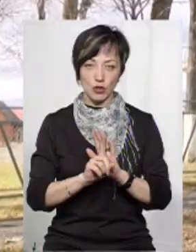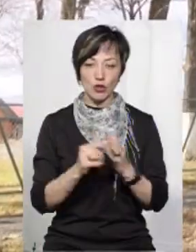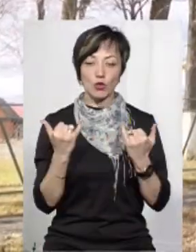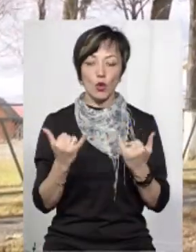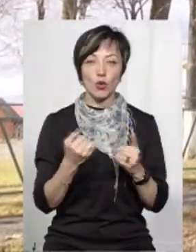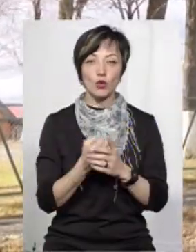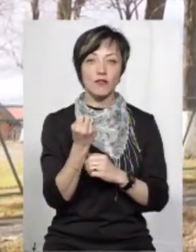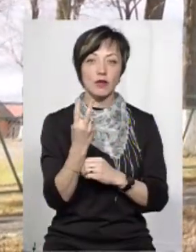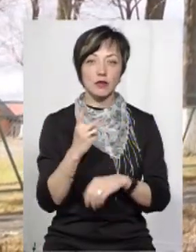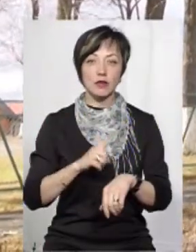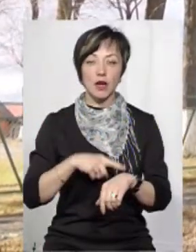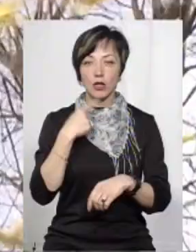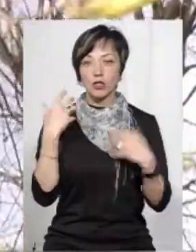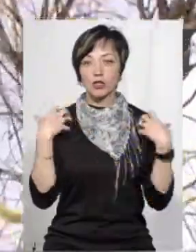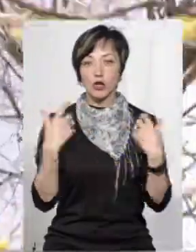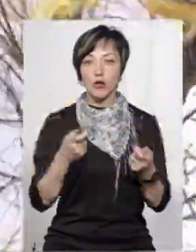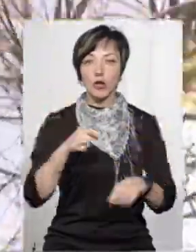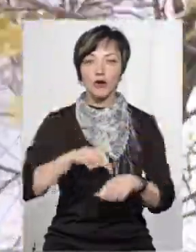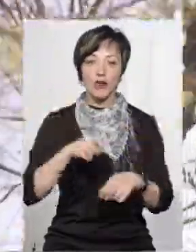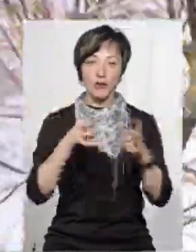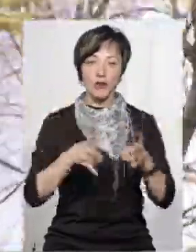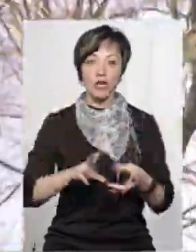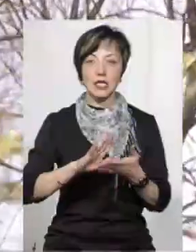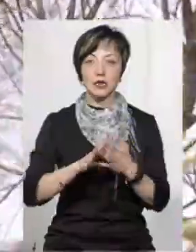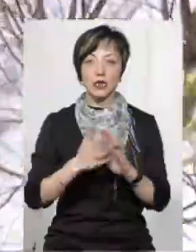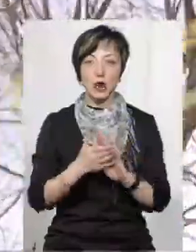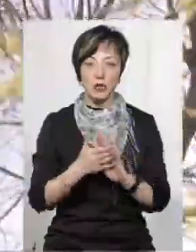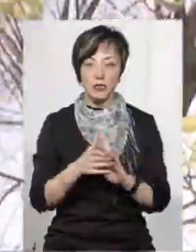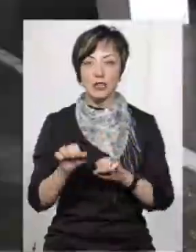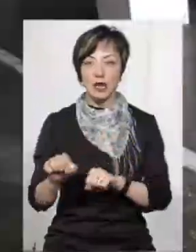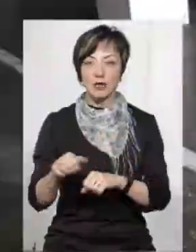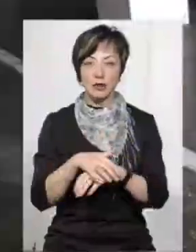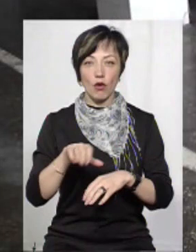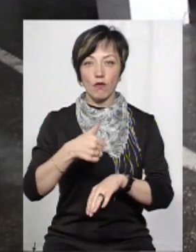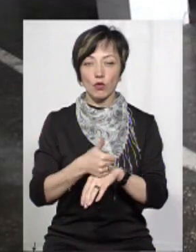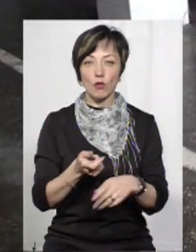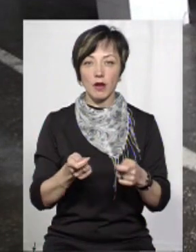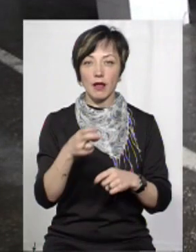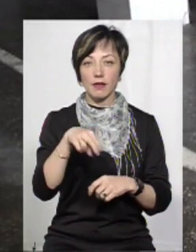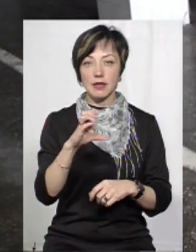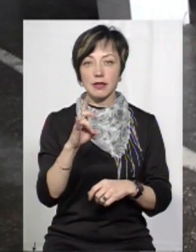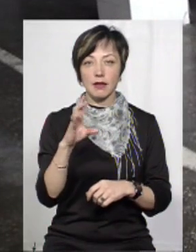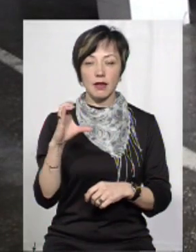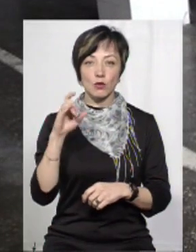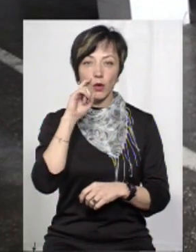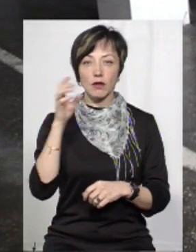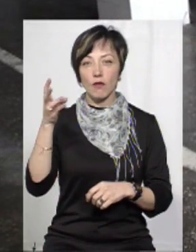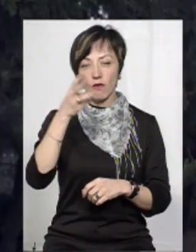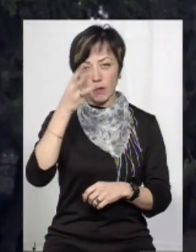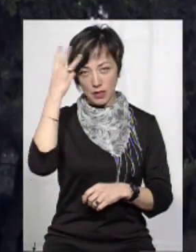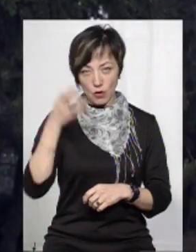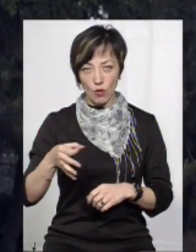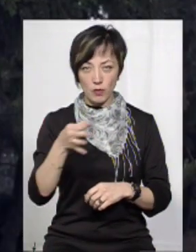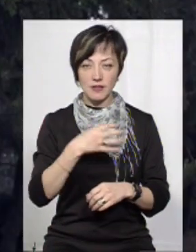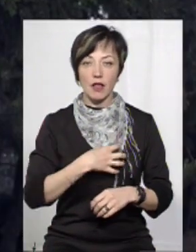Сьогодні до опівдня, каже начальник управління реагування на надзвичайні ситуації та цивільного захисту головного управління ДСНС України в області Сергій Поліщук,